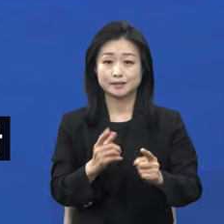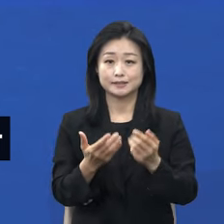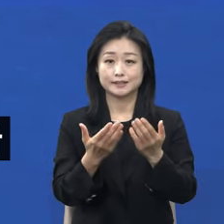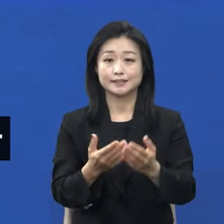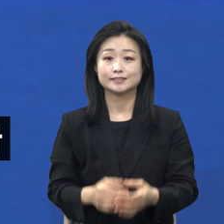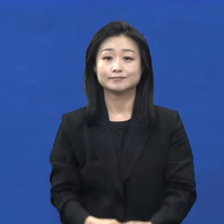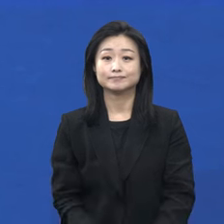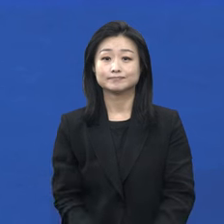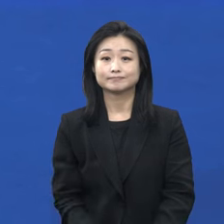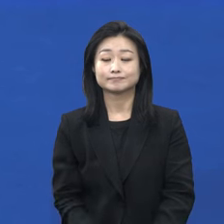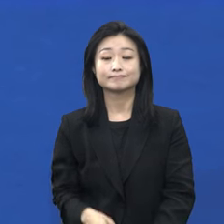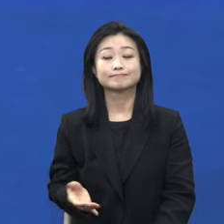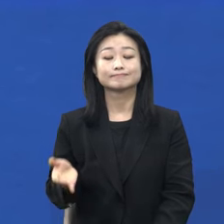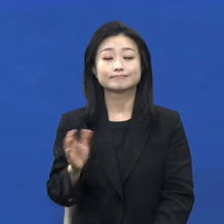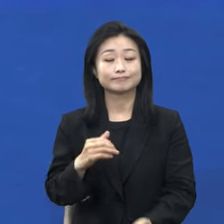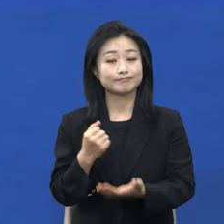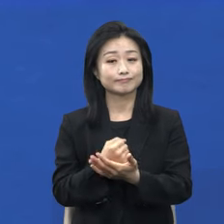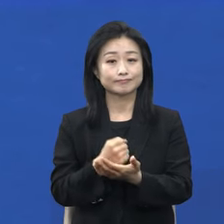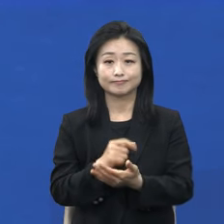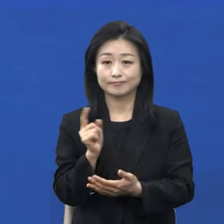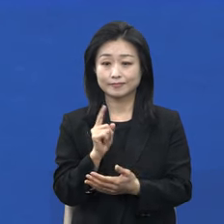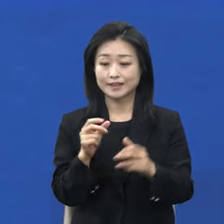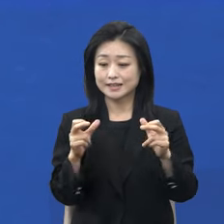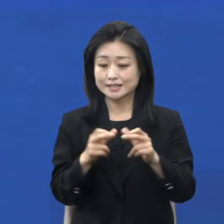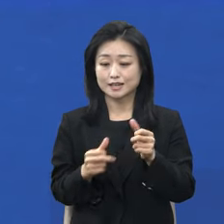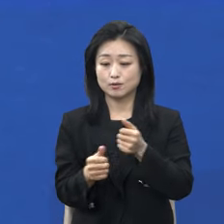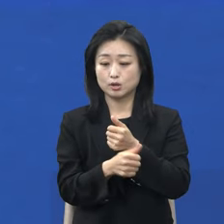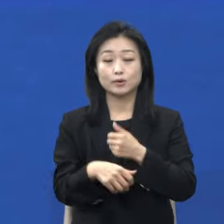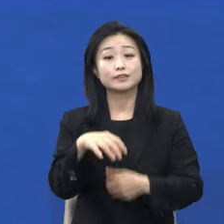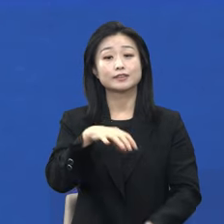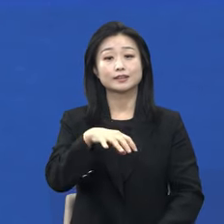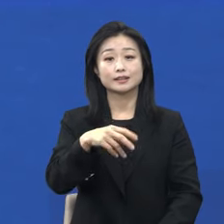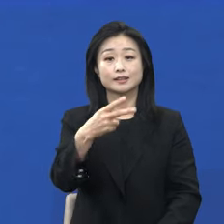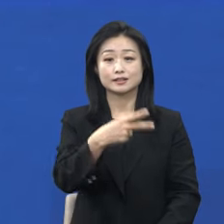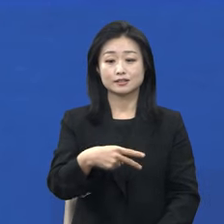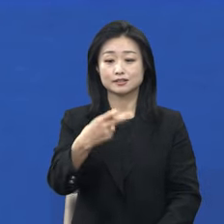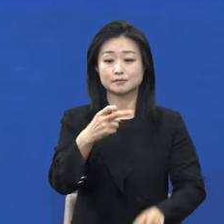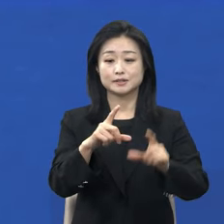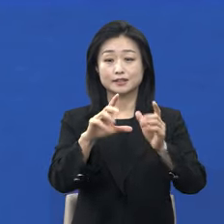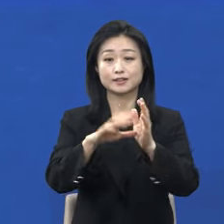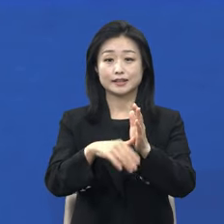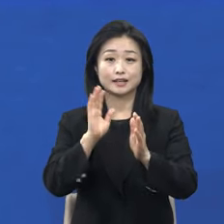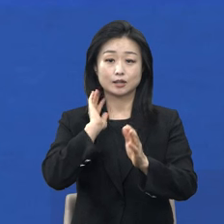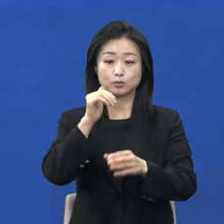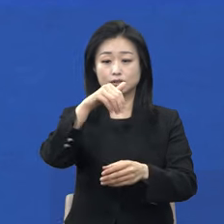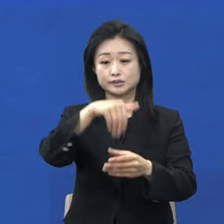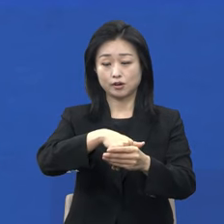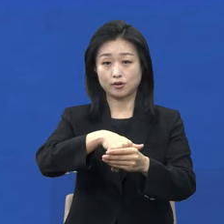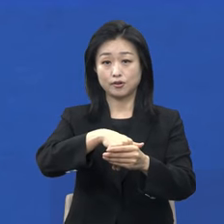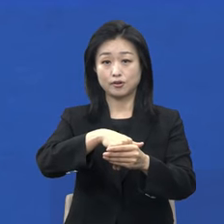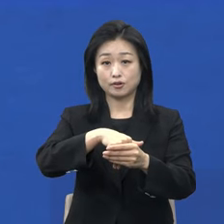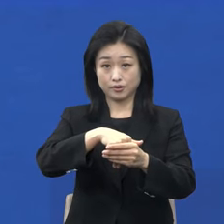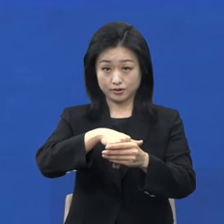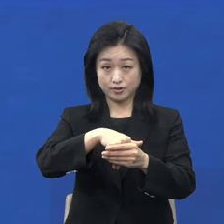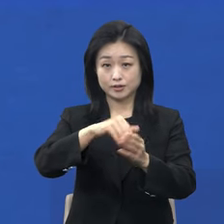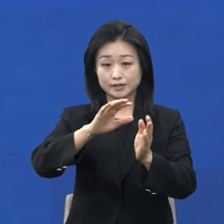전합니다. 그러나 안타깝게도 장애인위원회는 2022년 대통령 선거에서